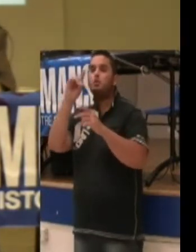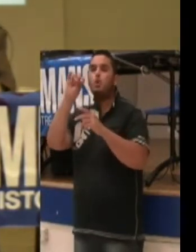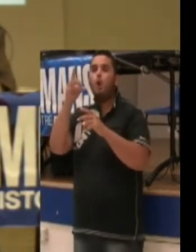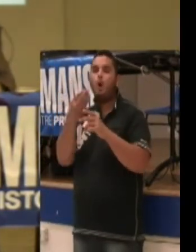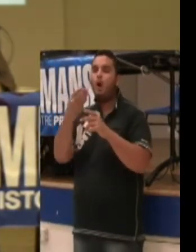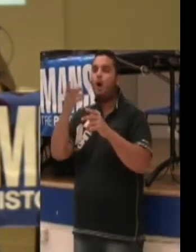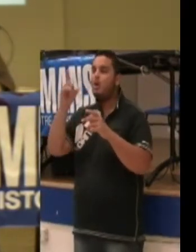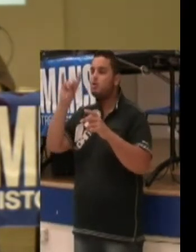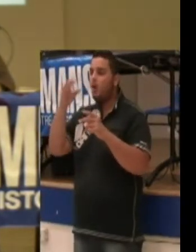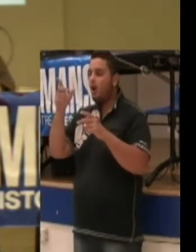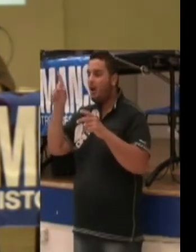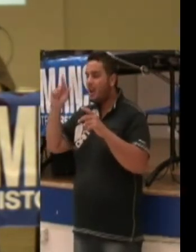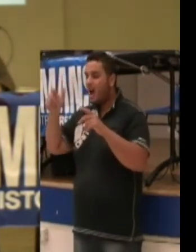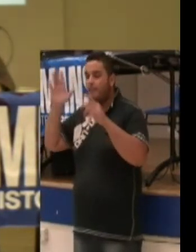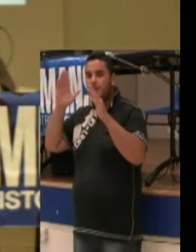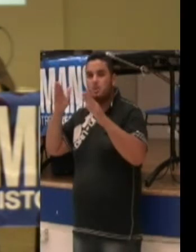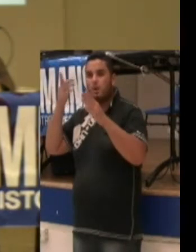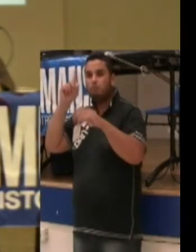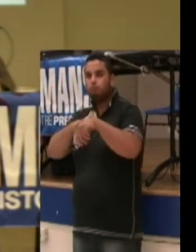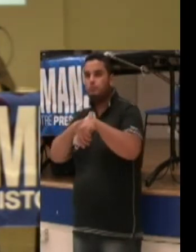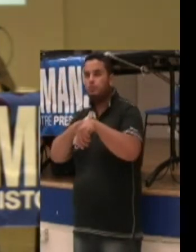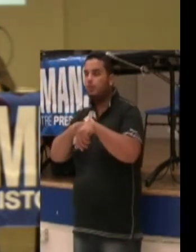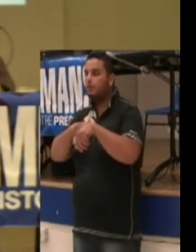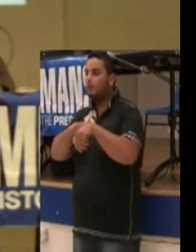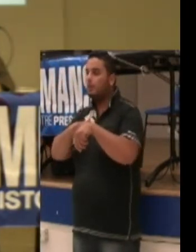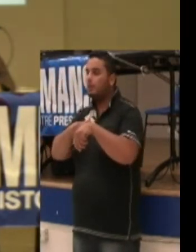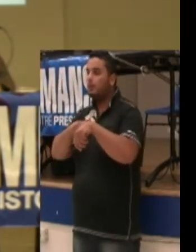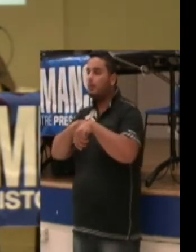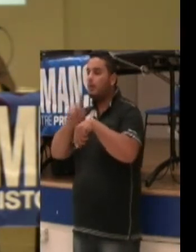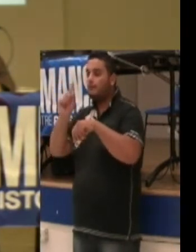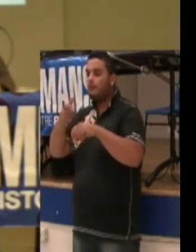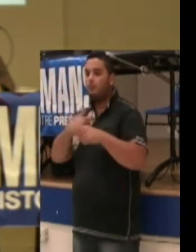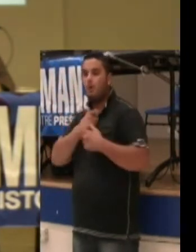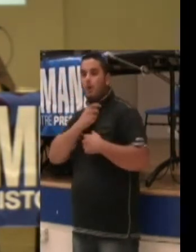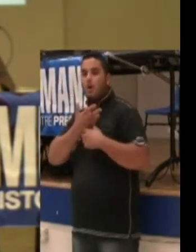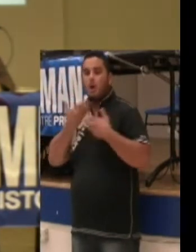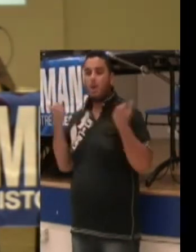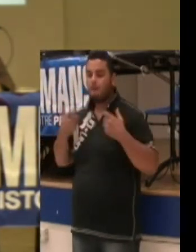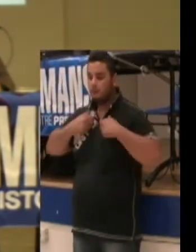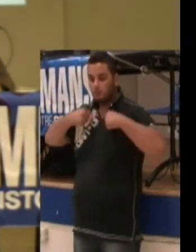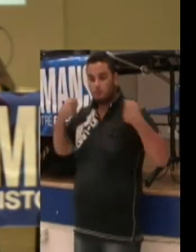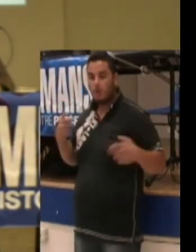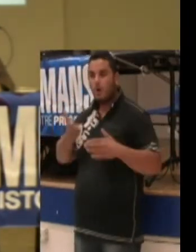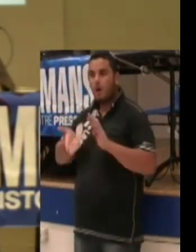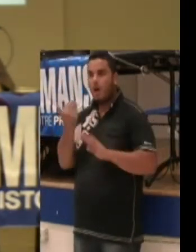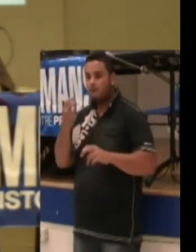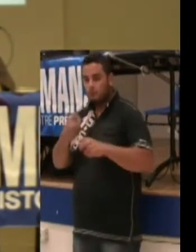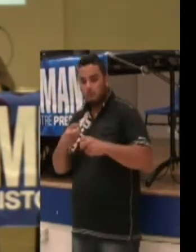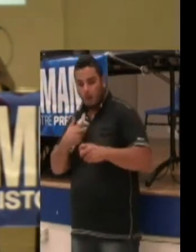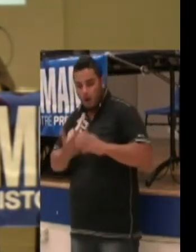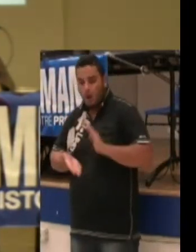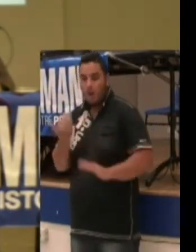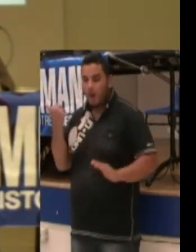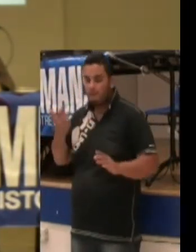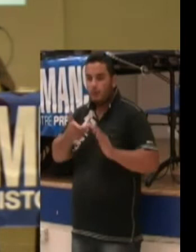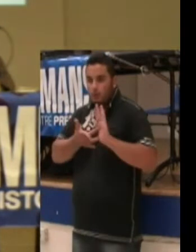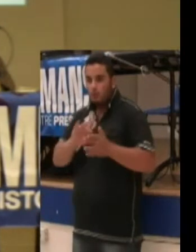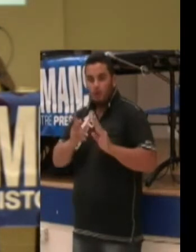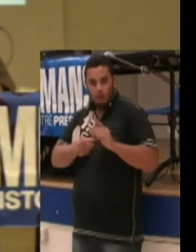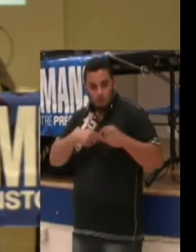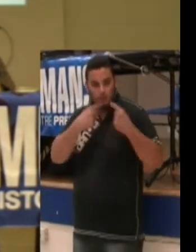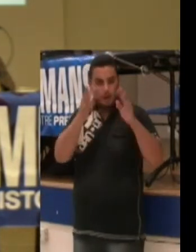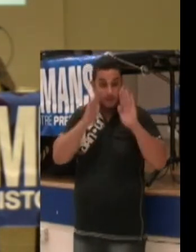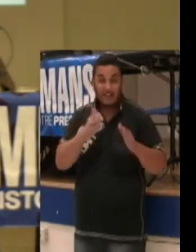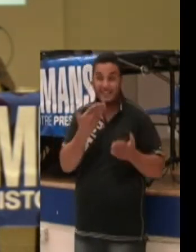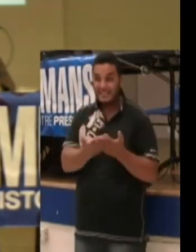faut que je fasse les ablutions. Ça, c'est un désagrément. Ben tant pis, je ne fais pas la prière jusqu'à ce que j'arrive chez moi. Ça, c'est l'homme. La femme, je ne vous dis pas. Quand je mets